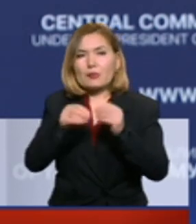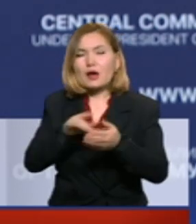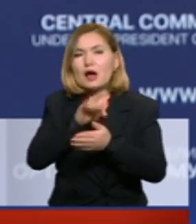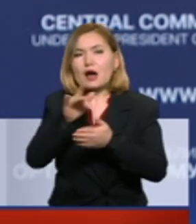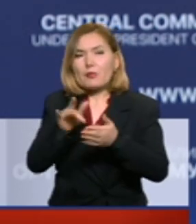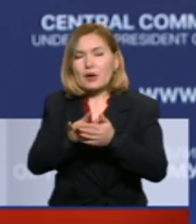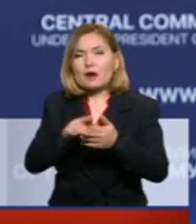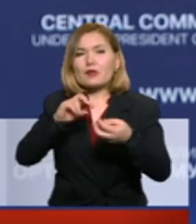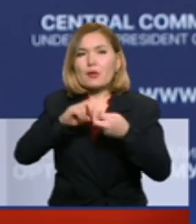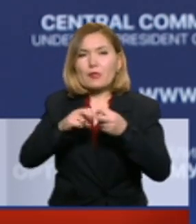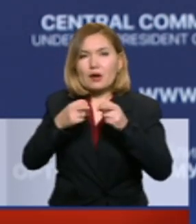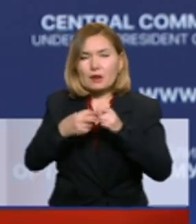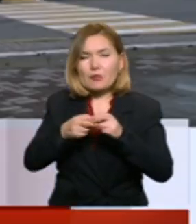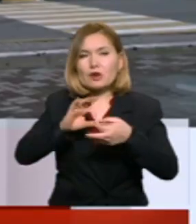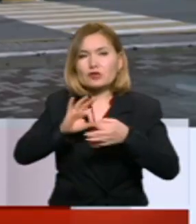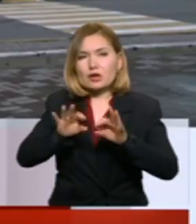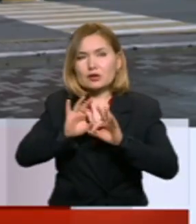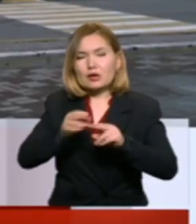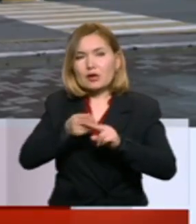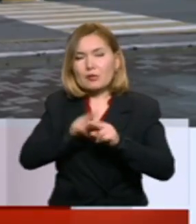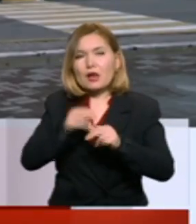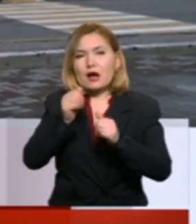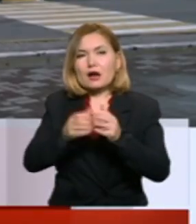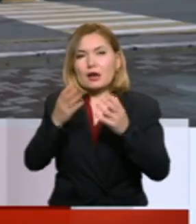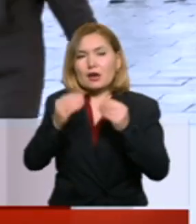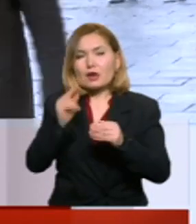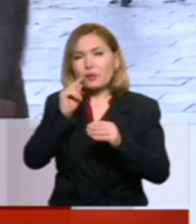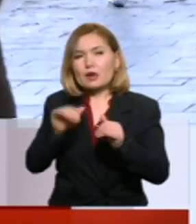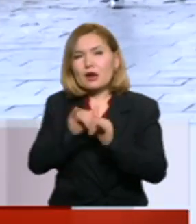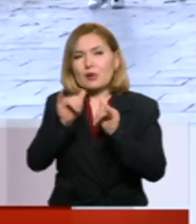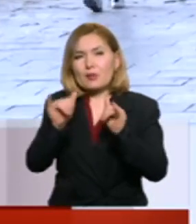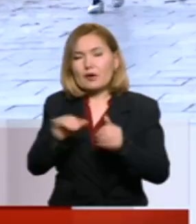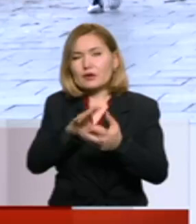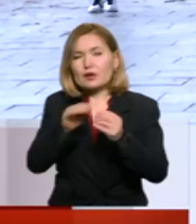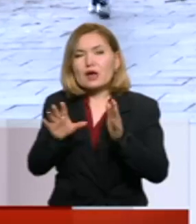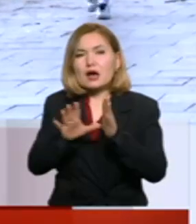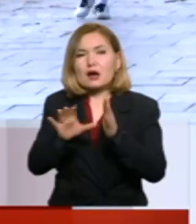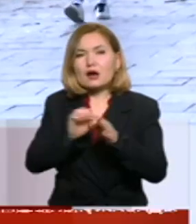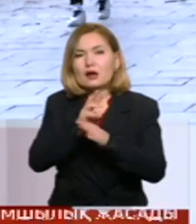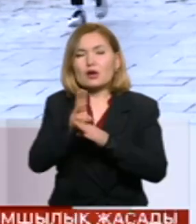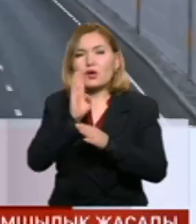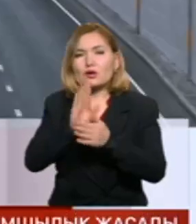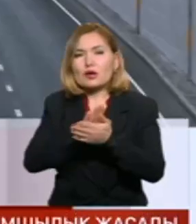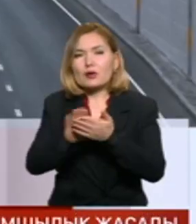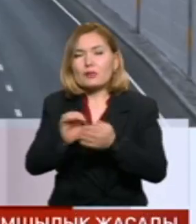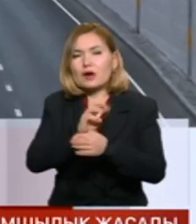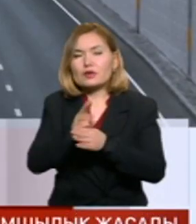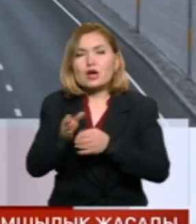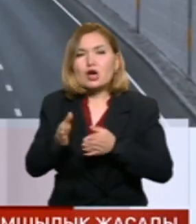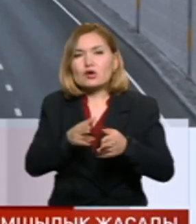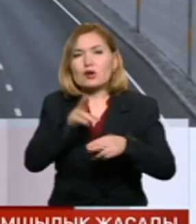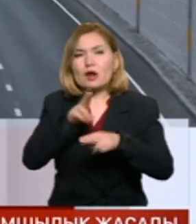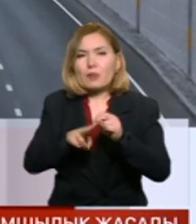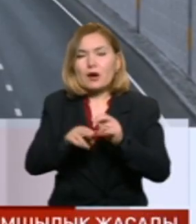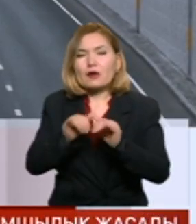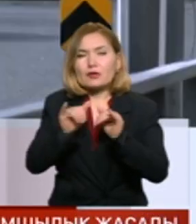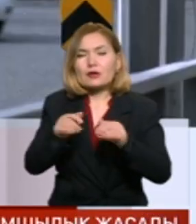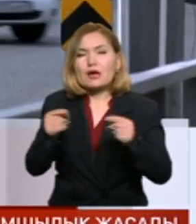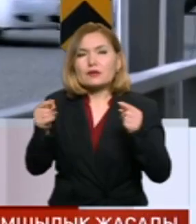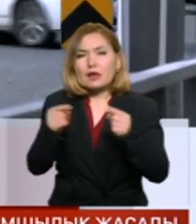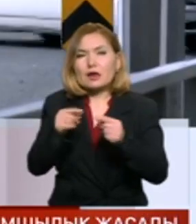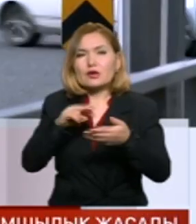қаладағы қордаланған мәселелерге де тоқталды. Күннен күнге үлкейіп келе жатқан шаһарды жарық пен сумен қамтамасыз ету, жол салуға қатысты